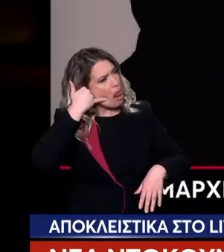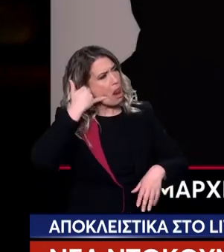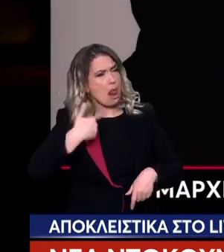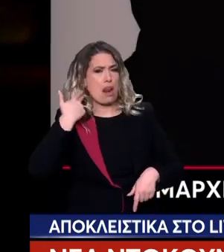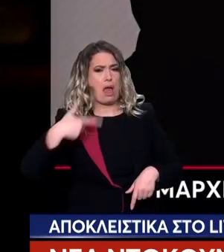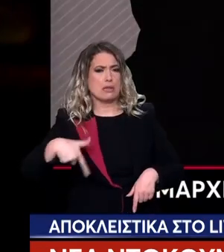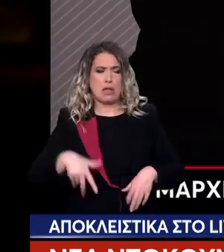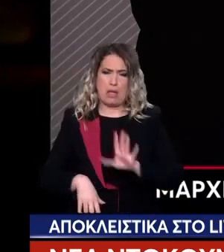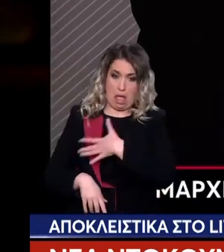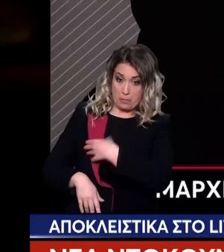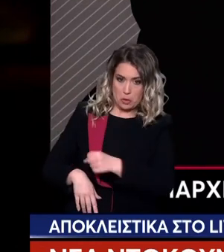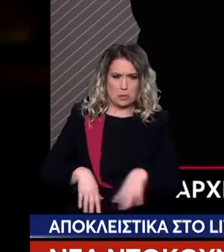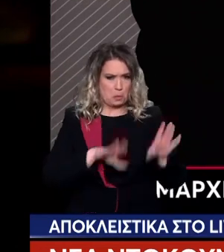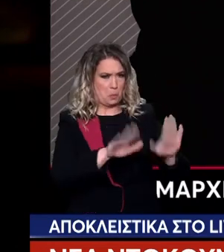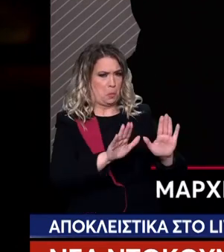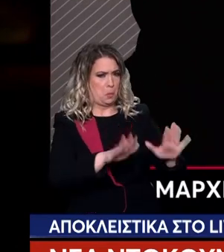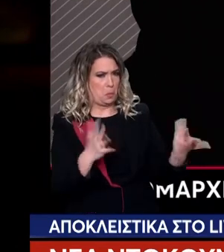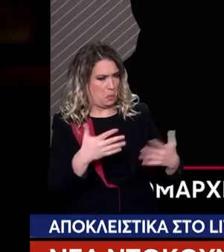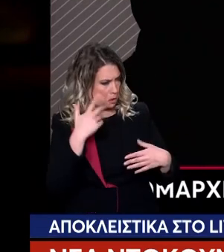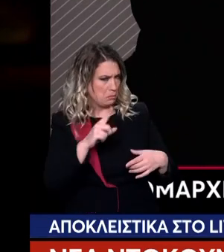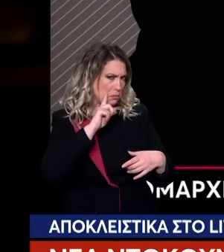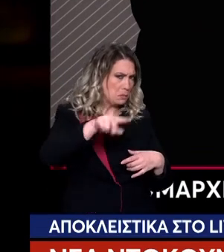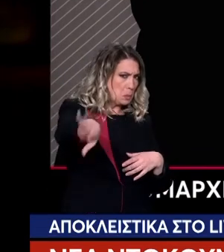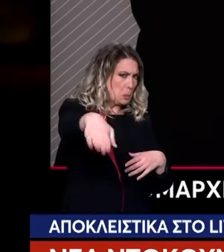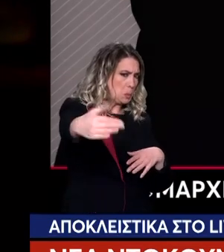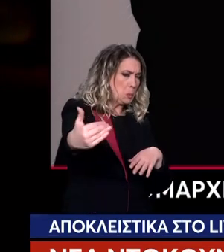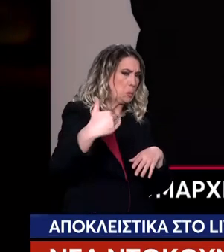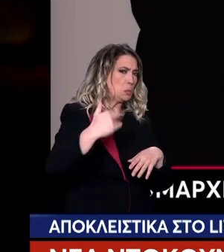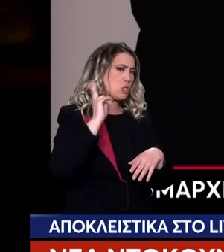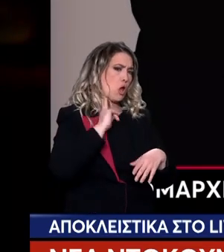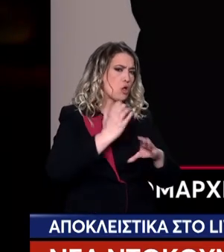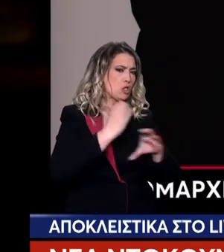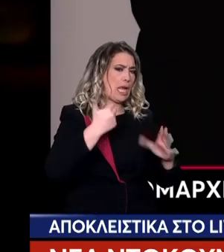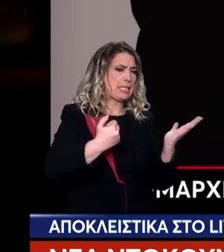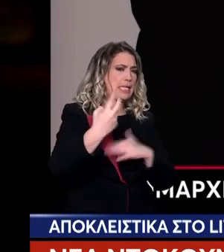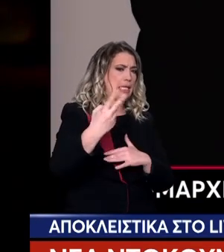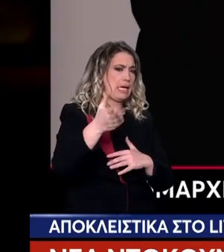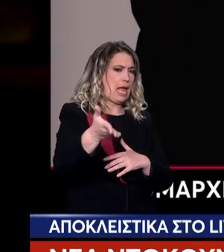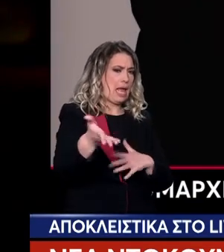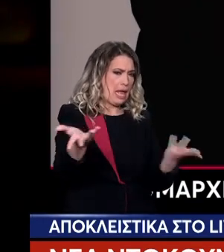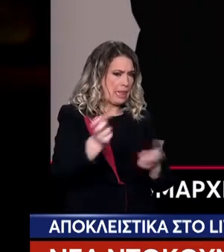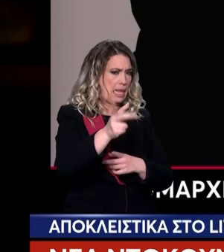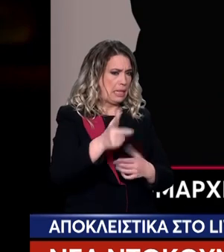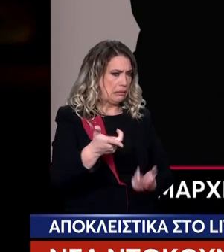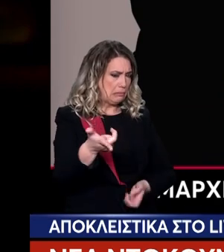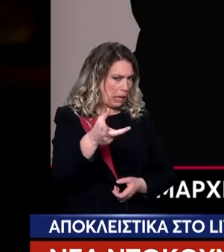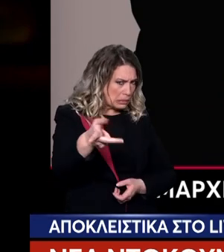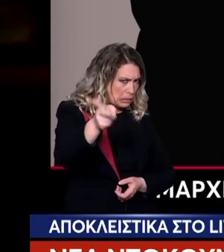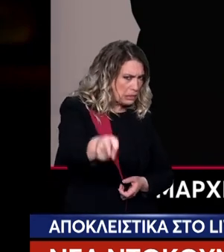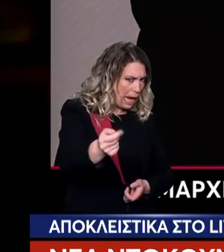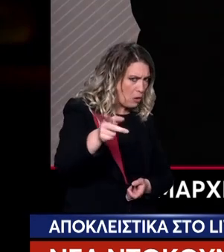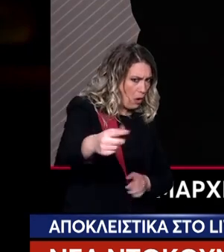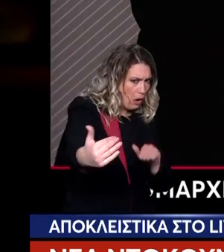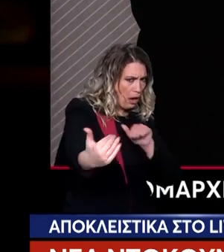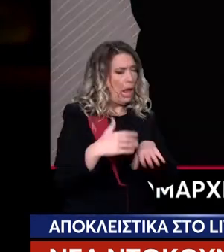εμπιστοσύνη ω ναι εντάξει εφόσον δεν δεν έχουμε και το 63 από εκεί άσου και το 63 να είχαμε θα το κρατούσες εκεί θα το φρενάρισε εκεί